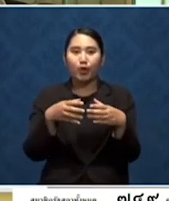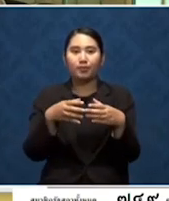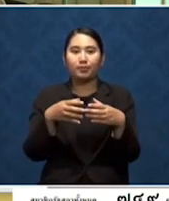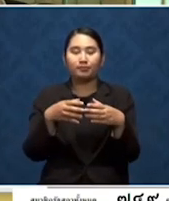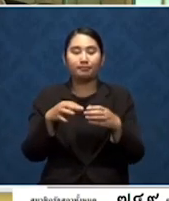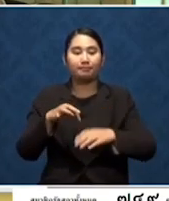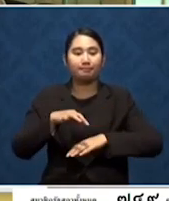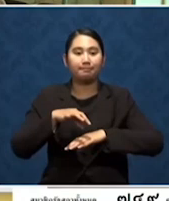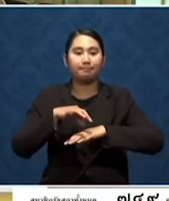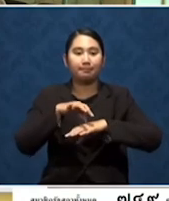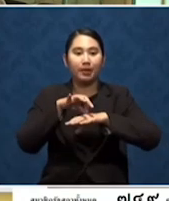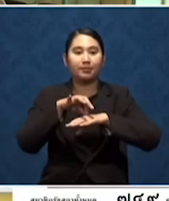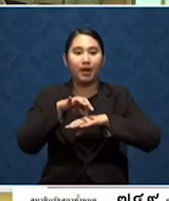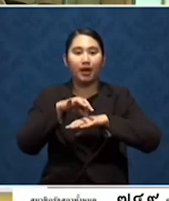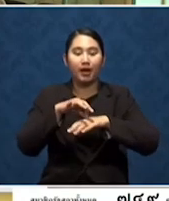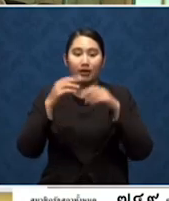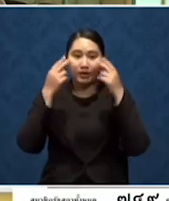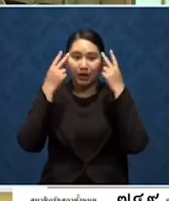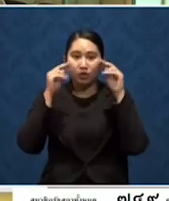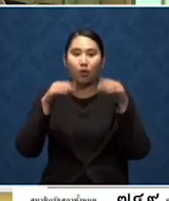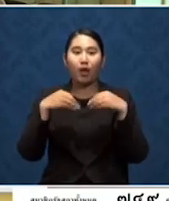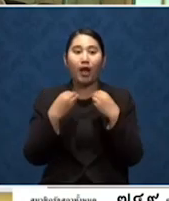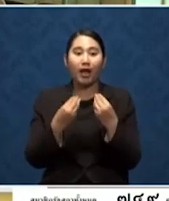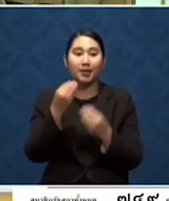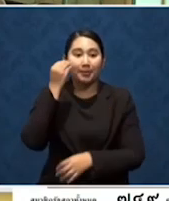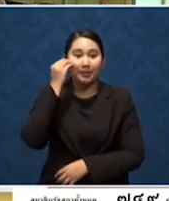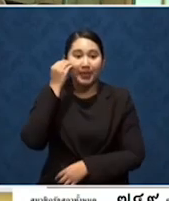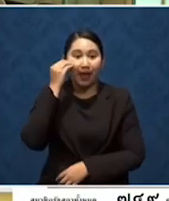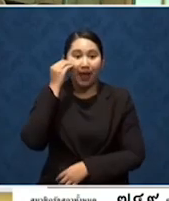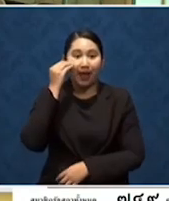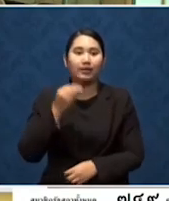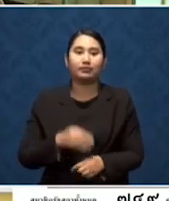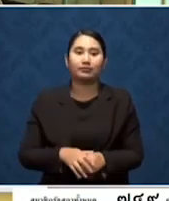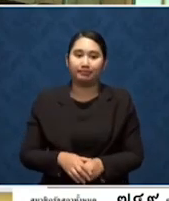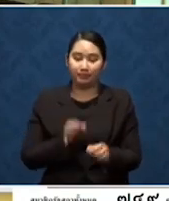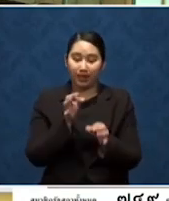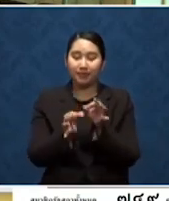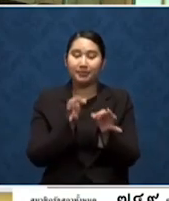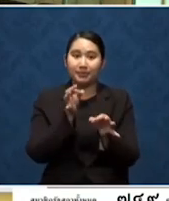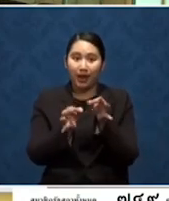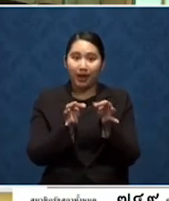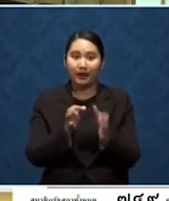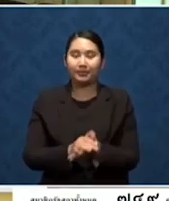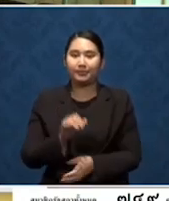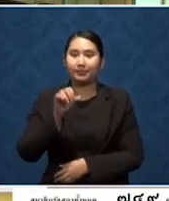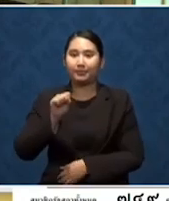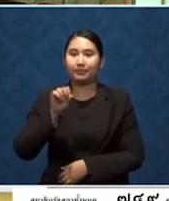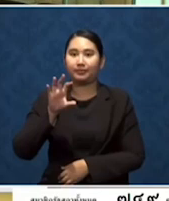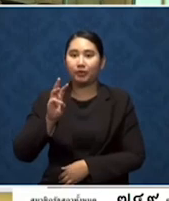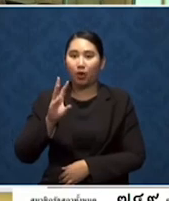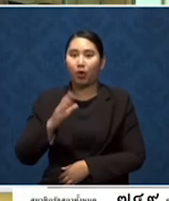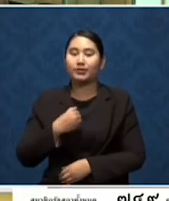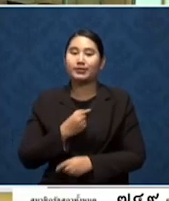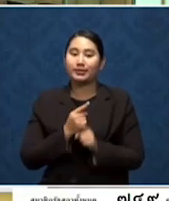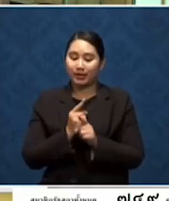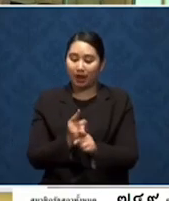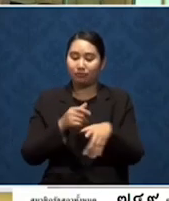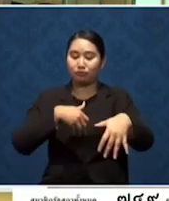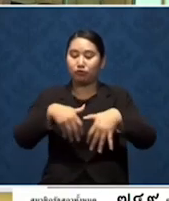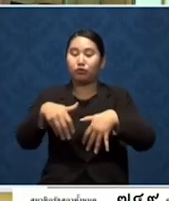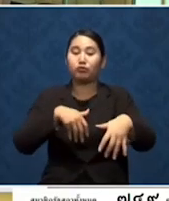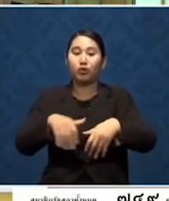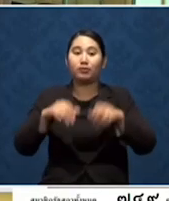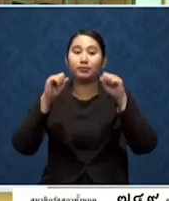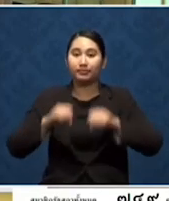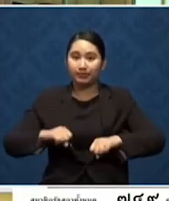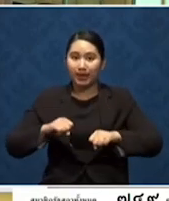พิธาในส่วนของพรรคก้าวไกลจึงขอทำความเข้าใจตรงนี้ครับวุฒิสภาเนี่ยนะครับเคารพเสียงของประชาชนครับ